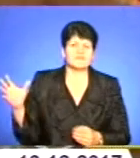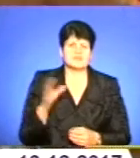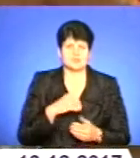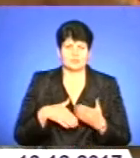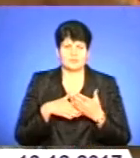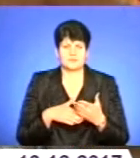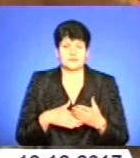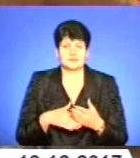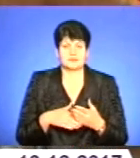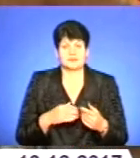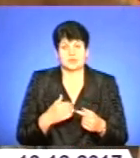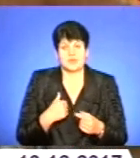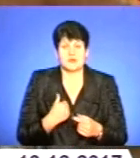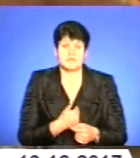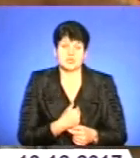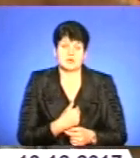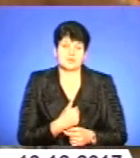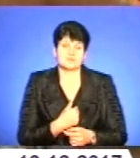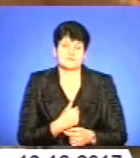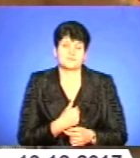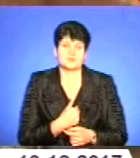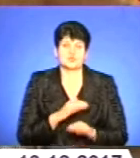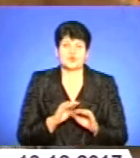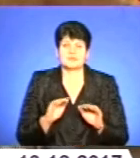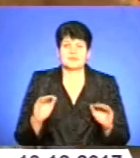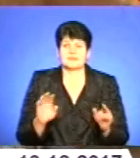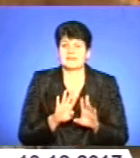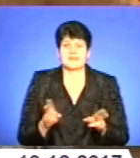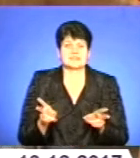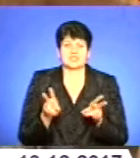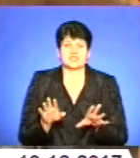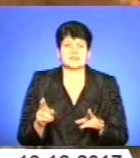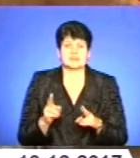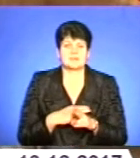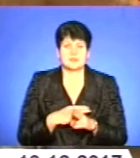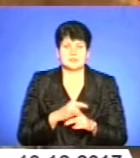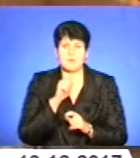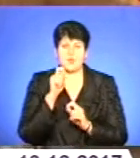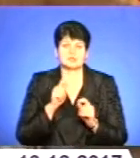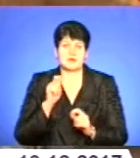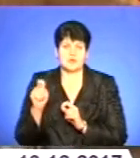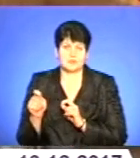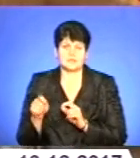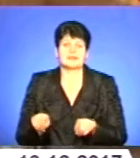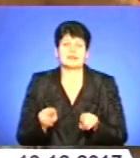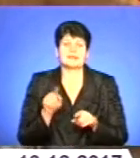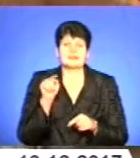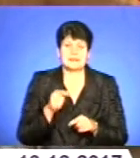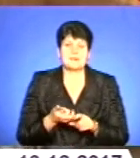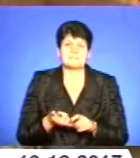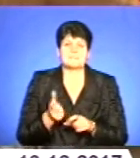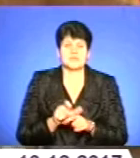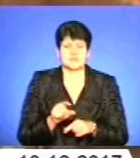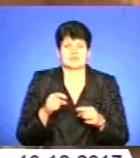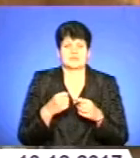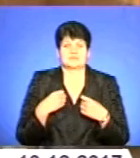якось через це бажаю, щоб діти не залишилися без подарунків, тим більше свята – це такий час, в